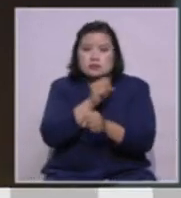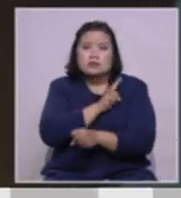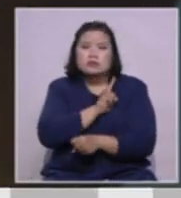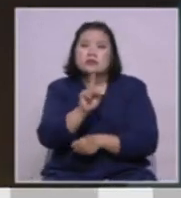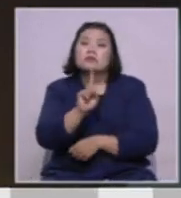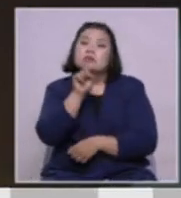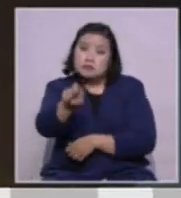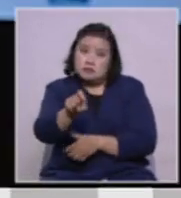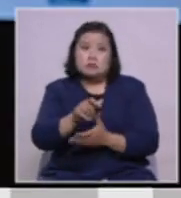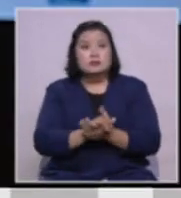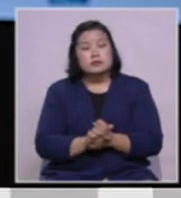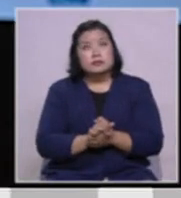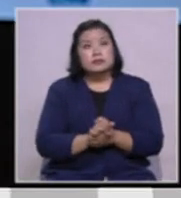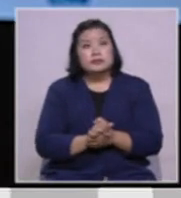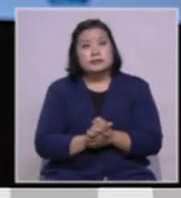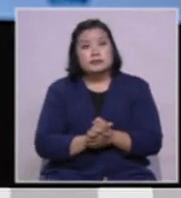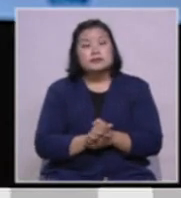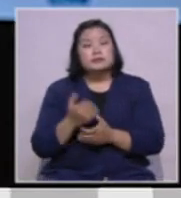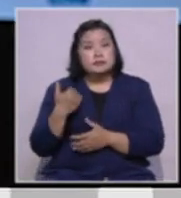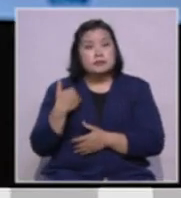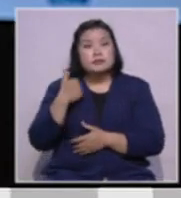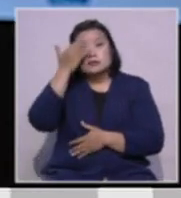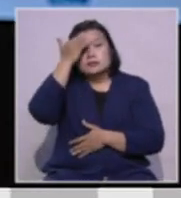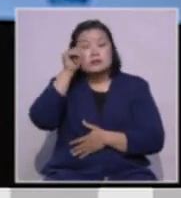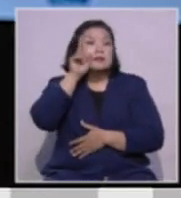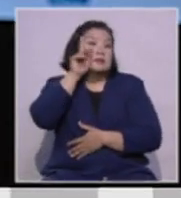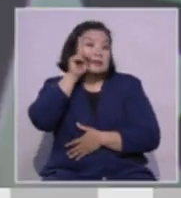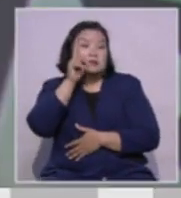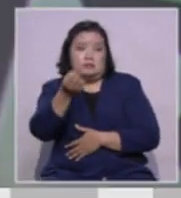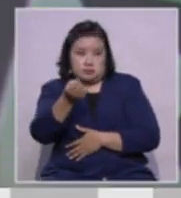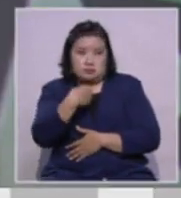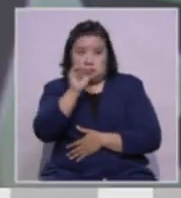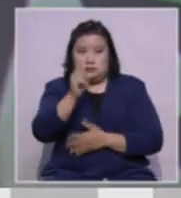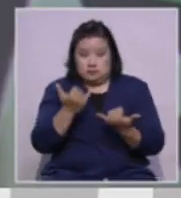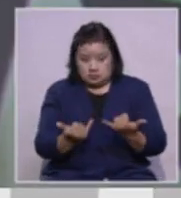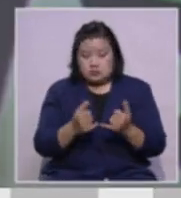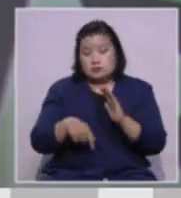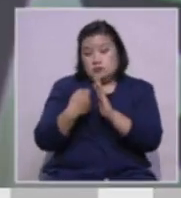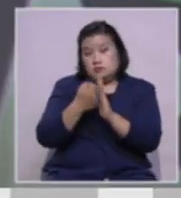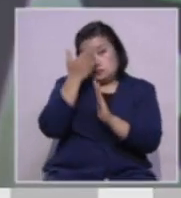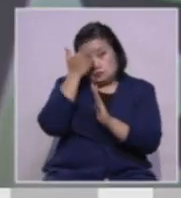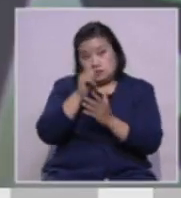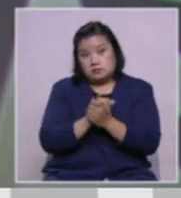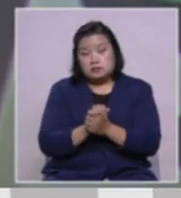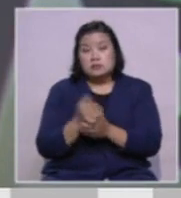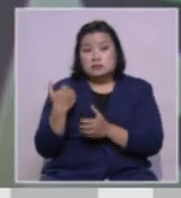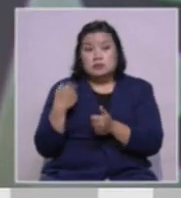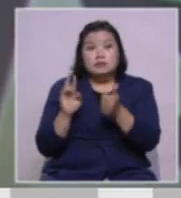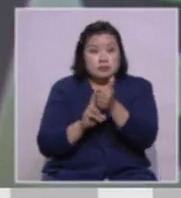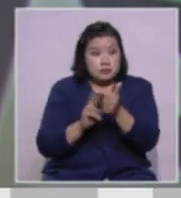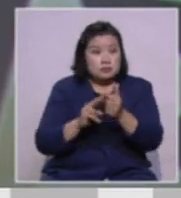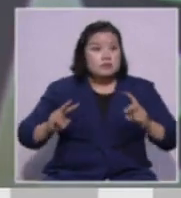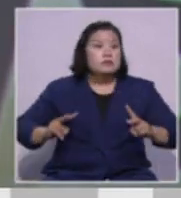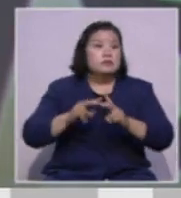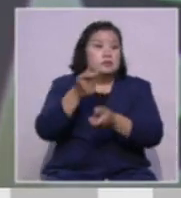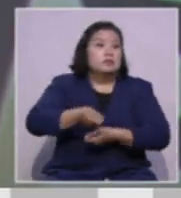ต้องดูข่าวเขายังไม่มีการ นั่น มันมีข่าวมาครับสื่อเนี่ยเขารายงานมาว่าสาเหตุที่มานั่งในตำแหน่งรัฐมนตรีช่วยว่าการกระทรวงเกษตรและสหกรณ์